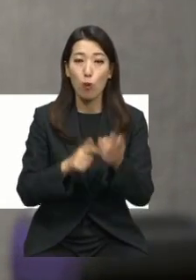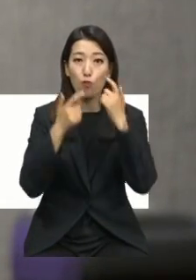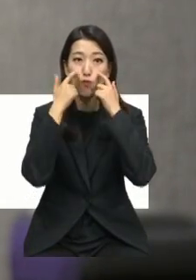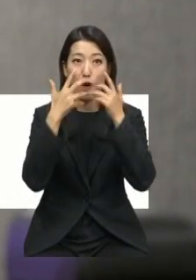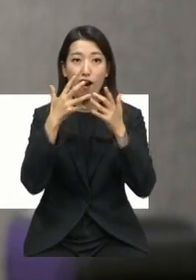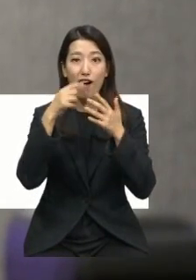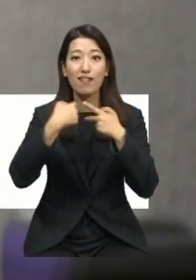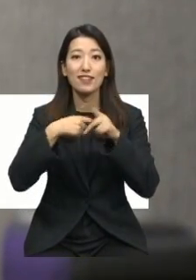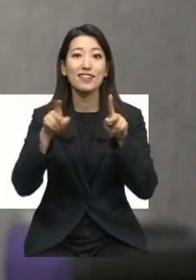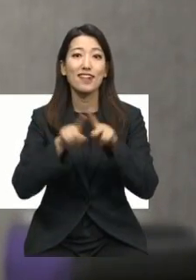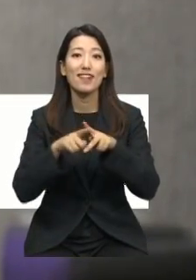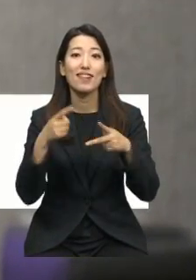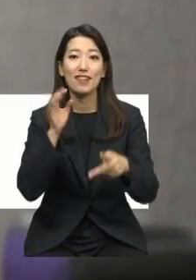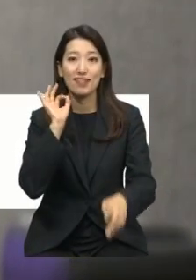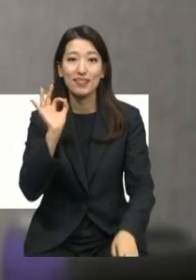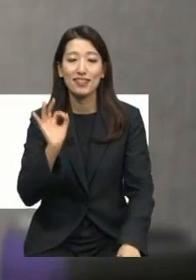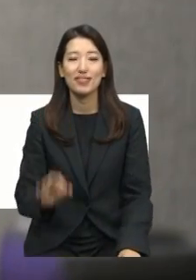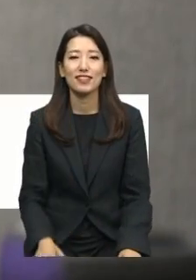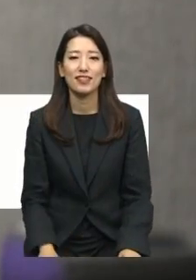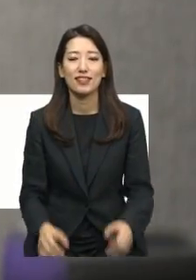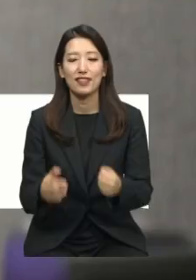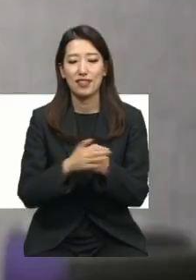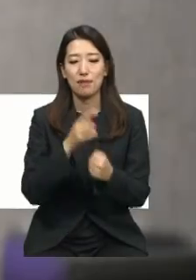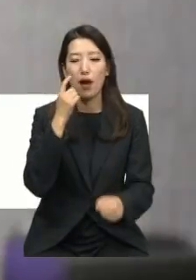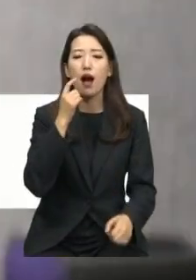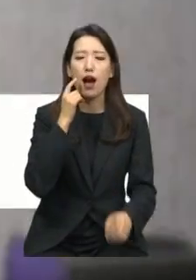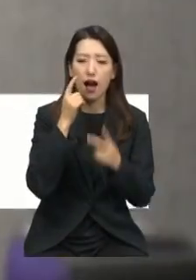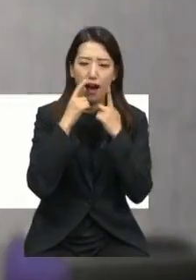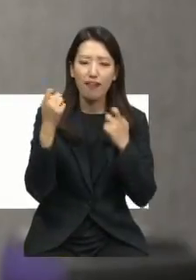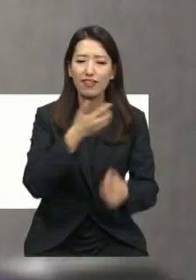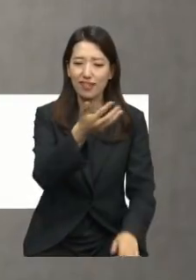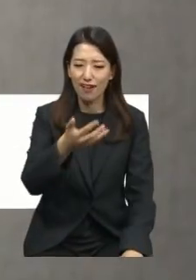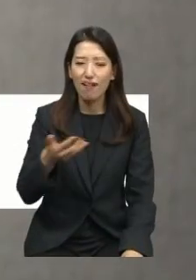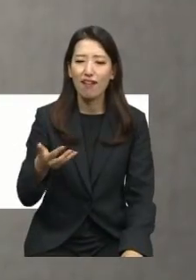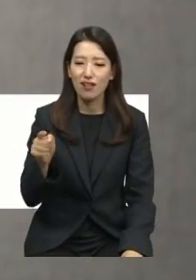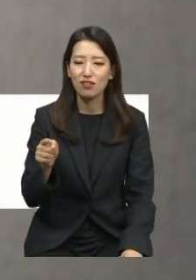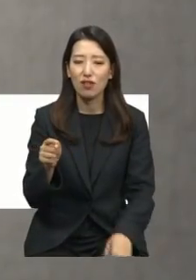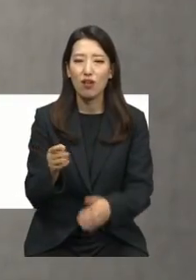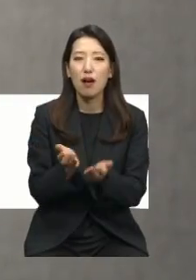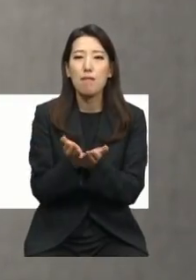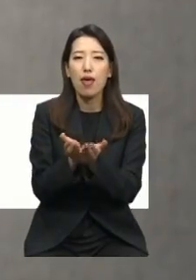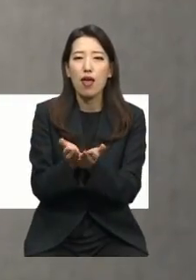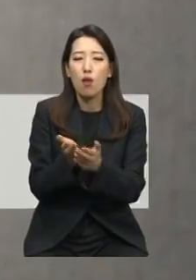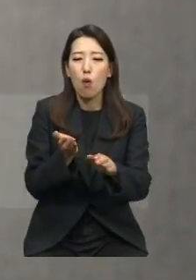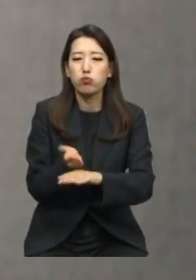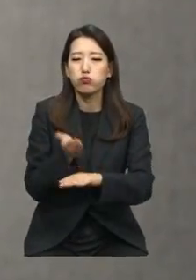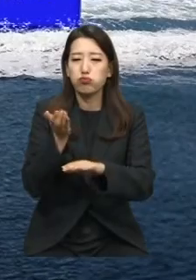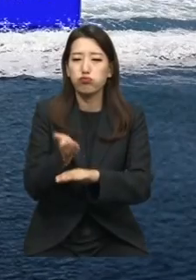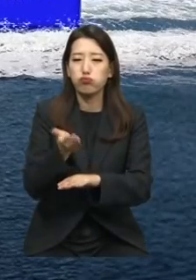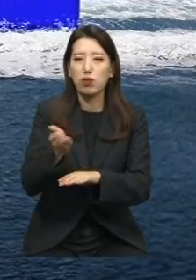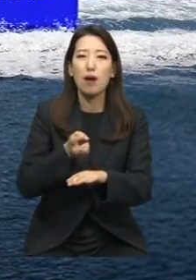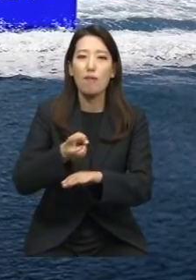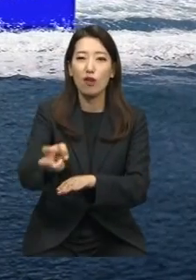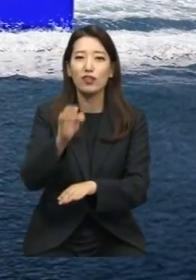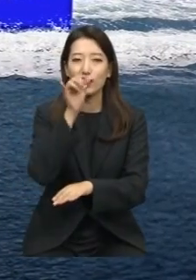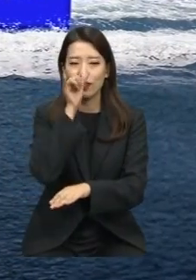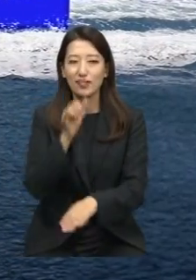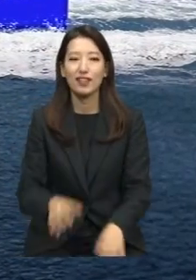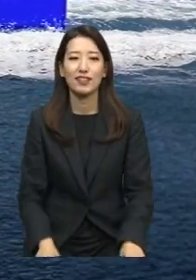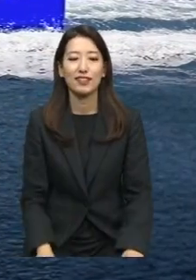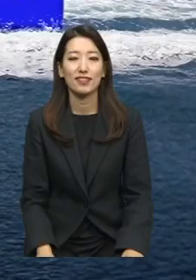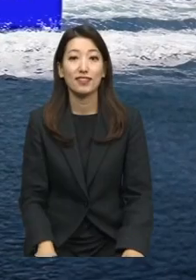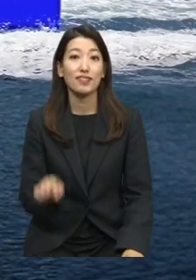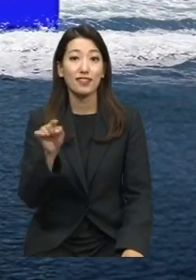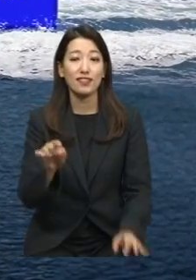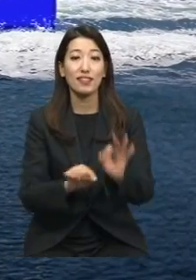시들이 쉽게 이해할 수 있으면서 한강에서 운항하는 수상 대중교통 수단임을 명확히 표현하고 있습니다 항강 버스는